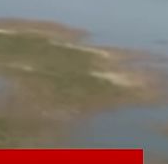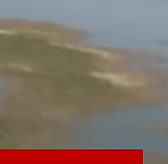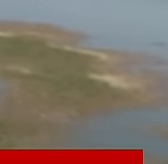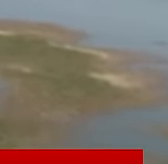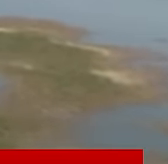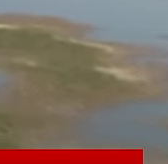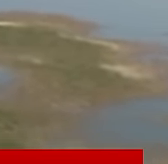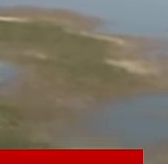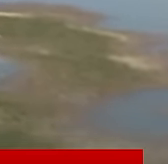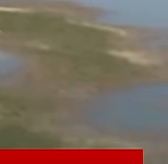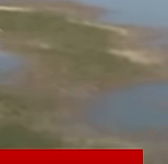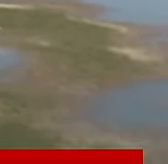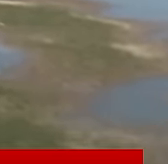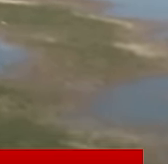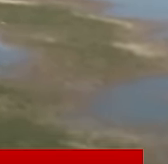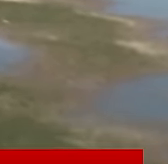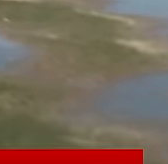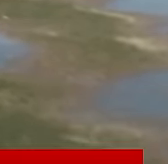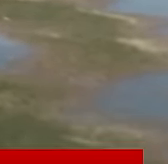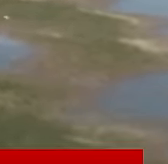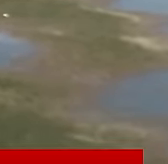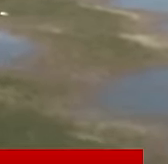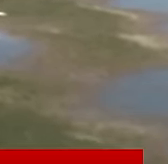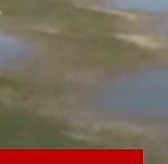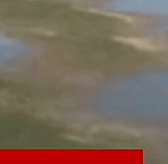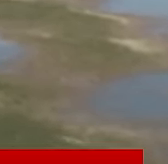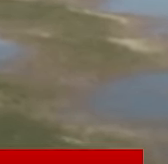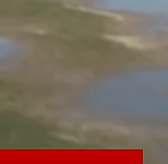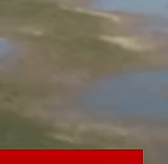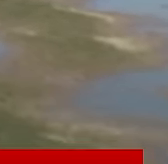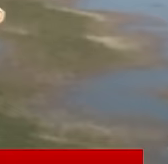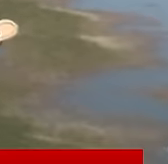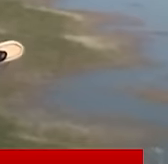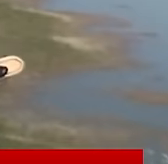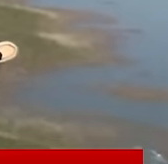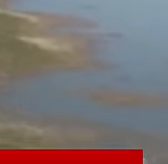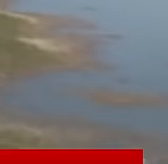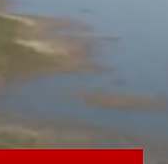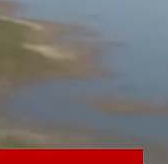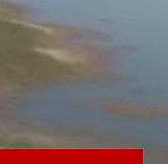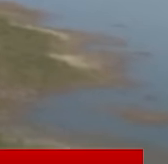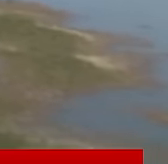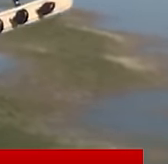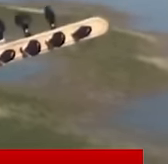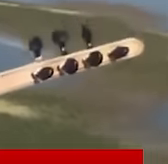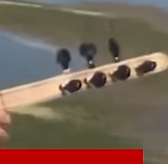Derin uykulardan kaldırma beni.